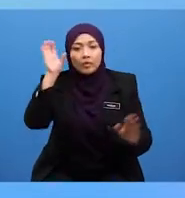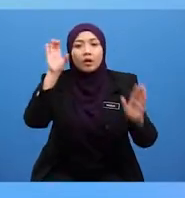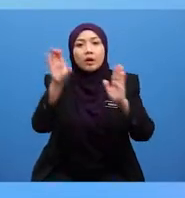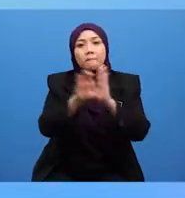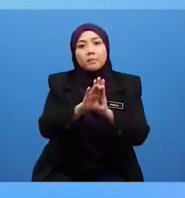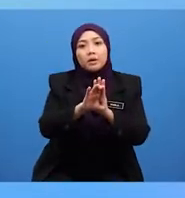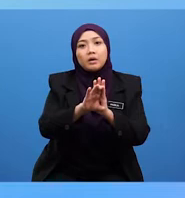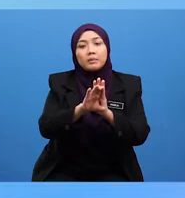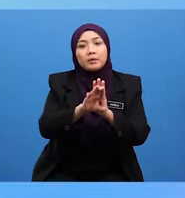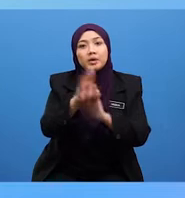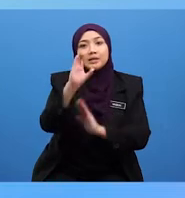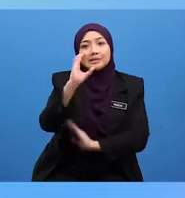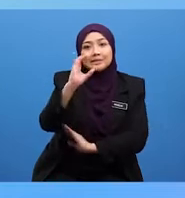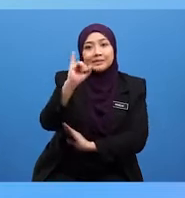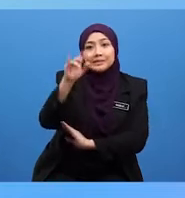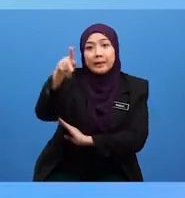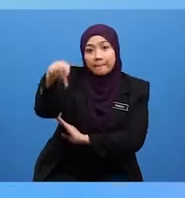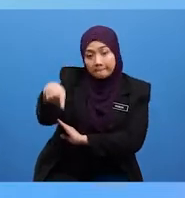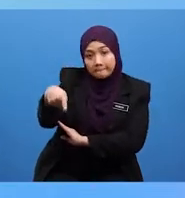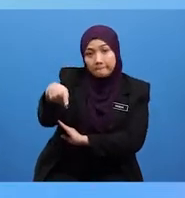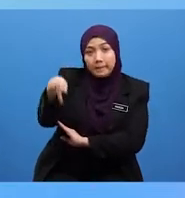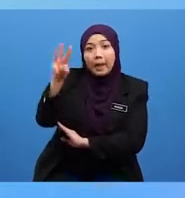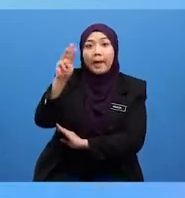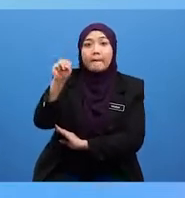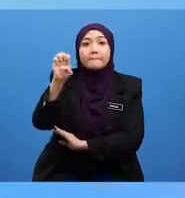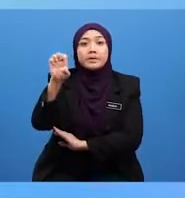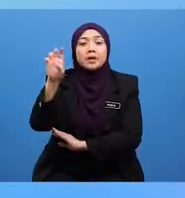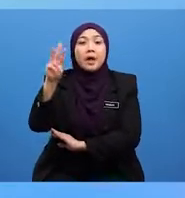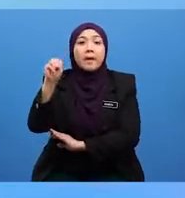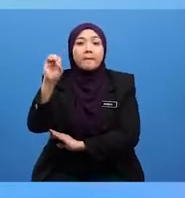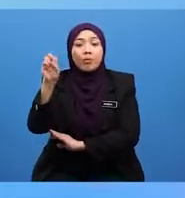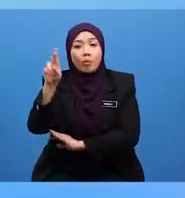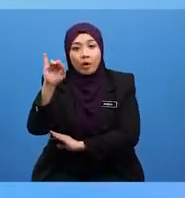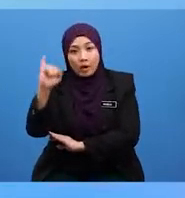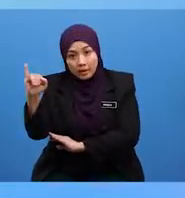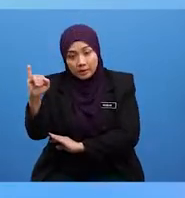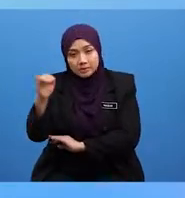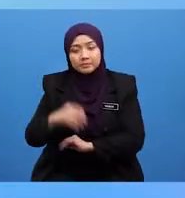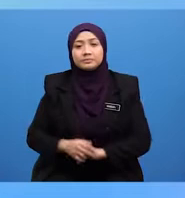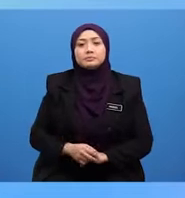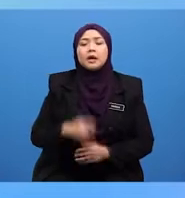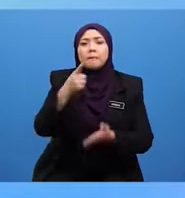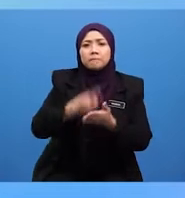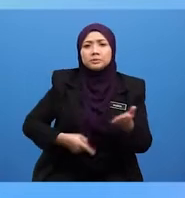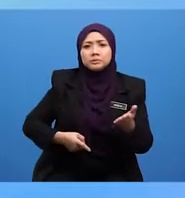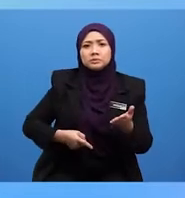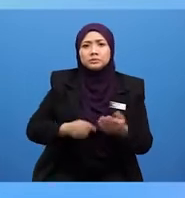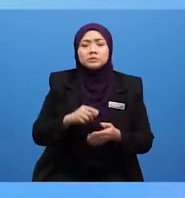rupa bentuk chip memori. Apakah kepentingan chip memori ini,